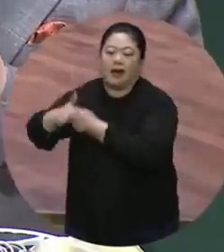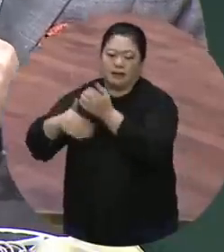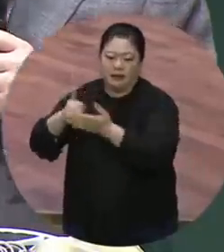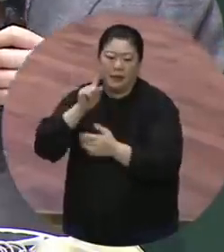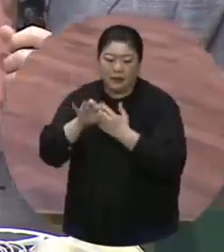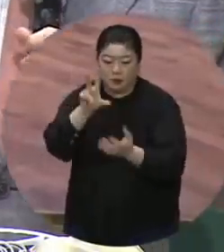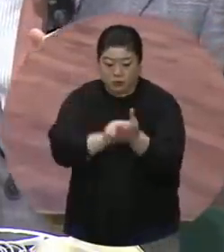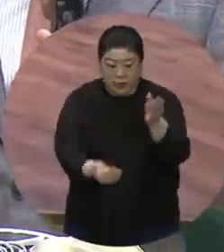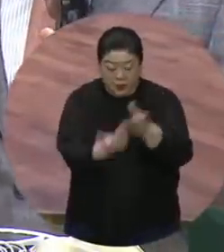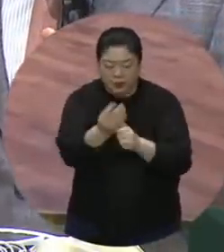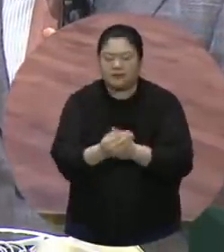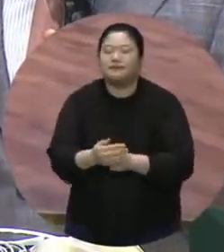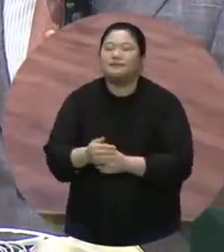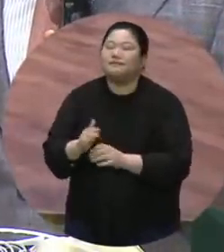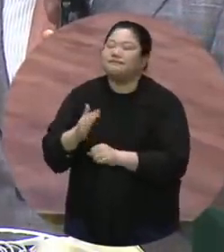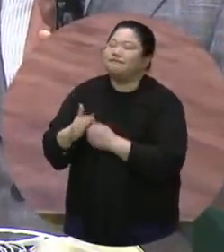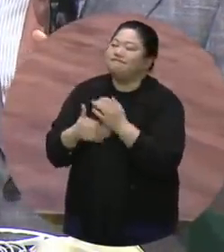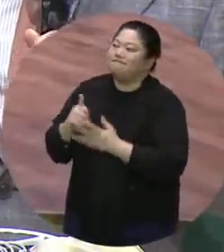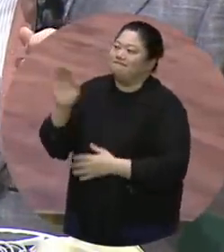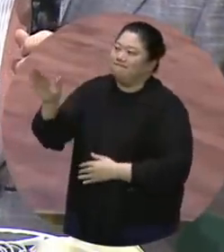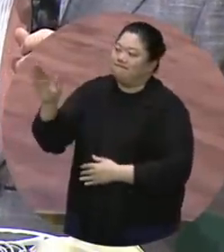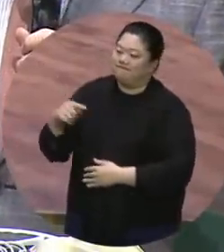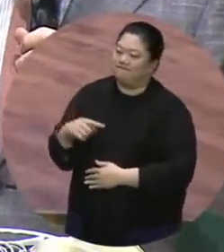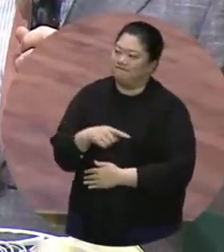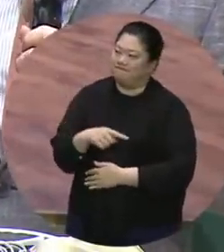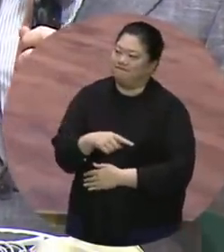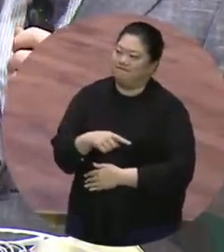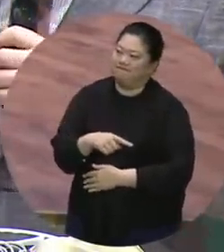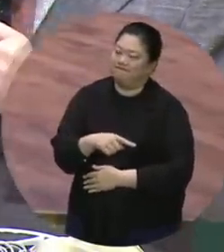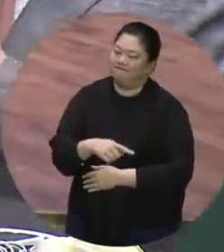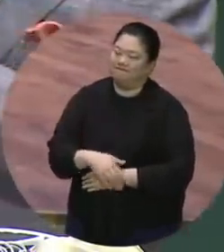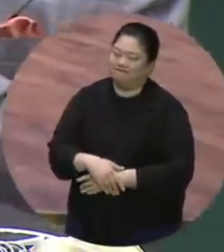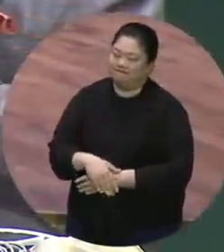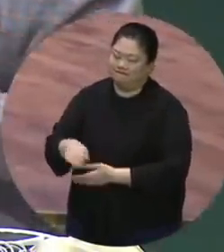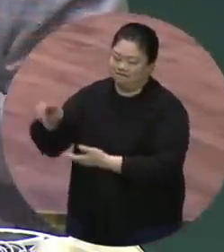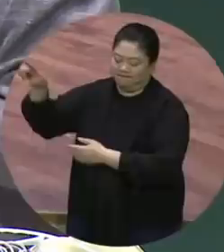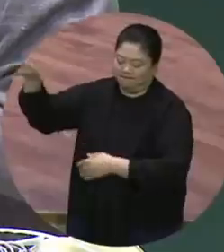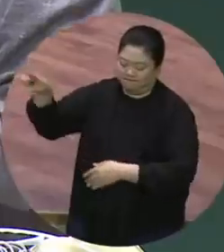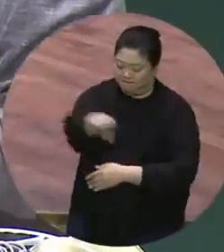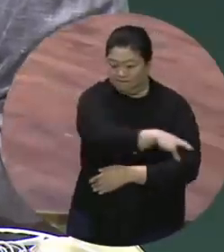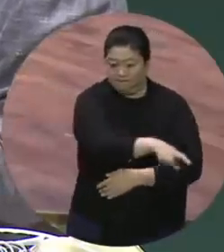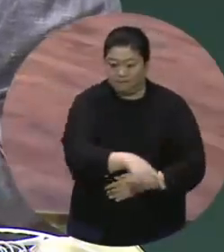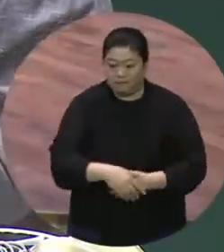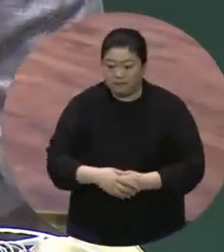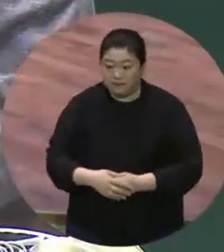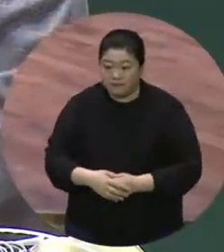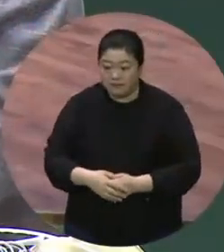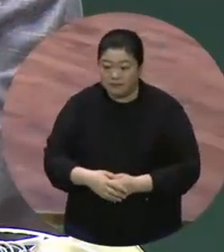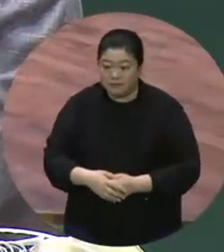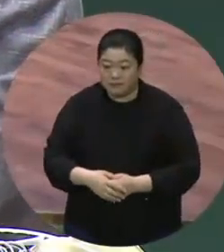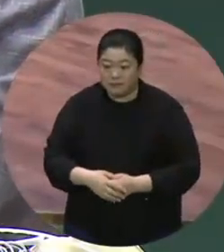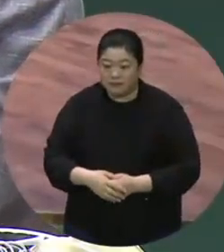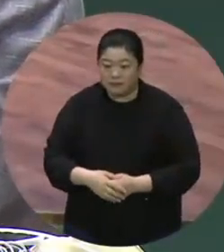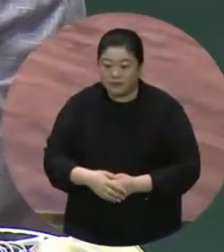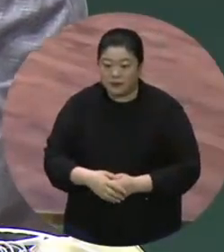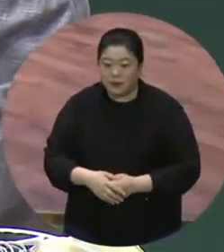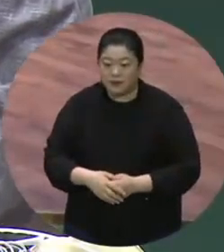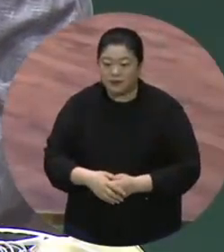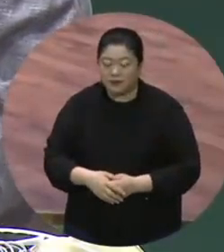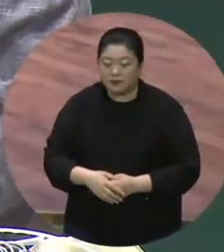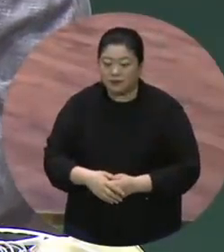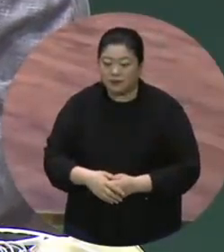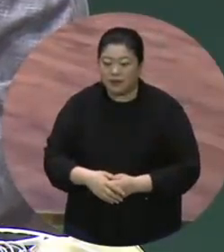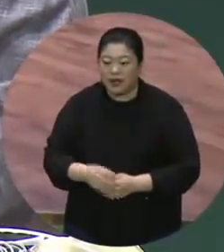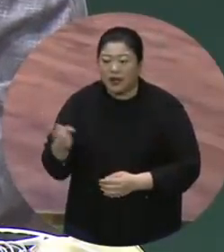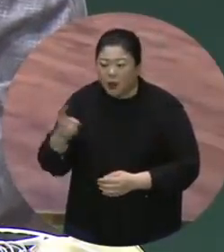좀 바보같이 살아. 불신자가 볼 때도 좀 그렇게 막 그렇게 막 그냥 너무 그렇게